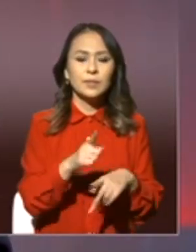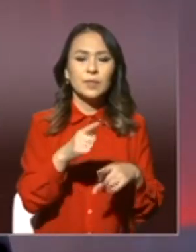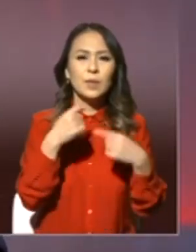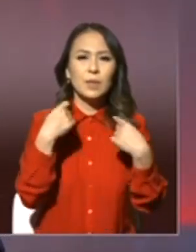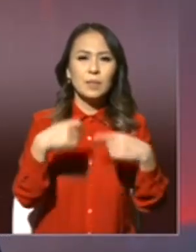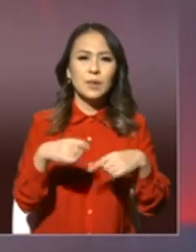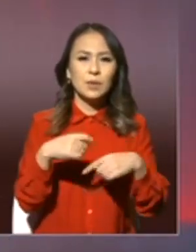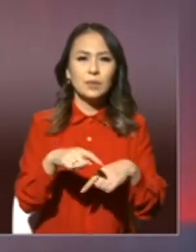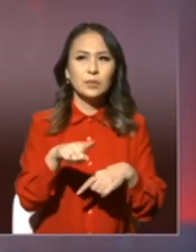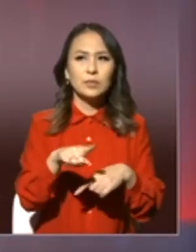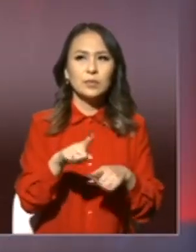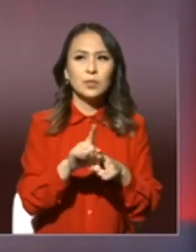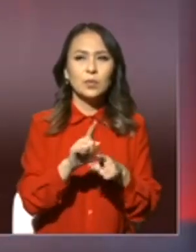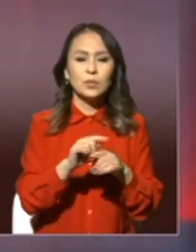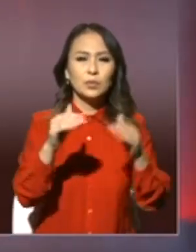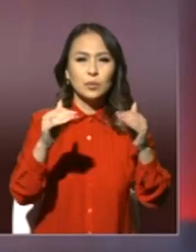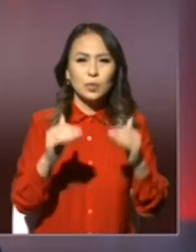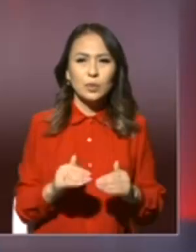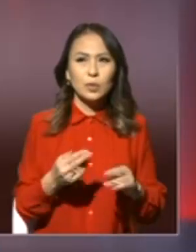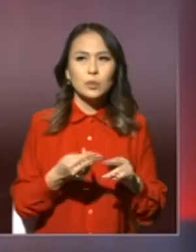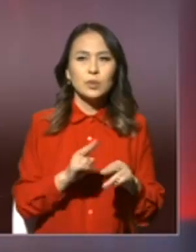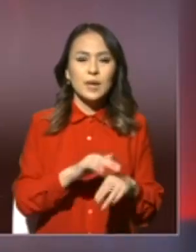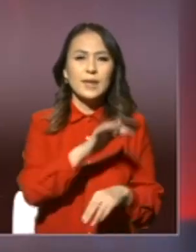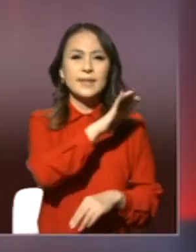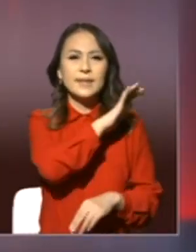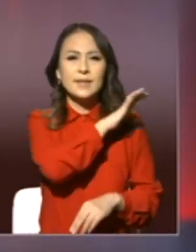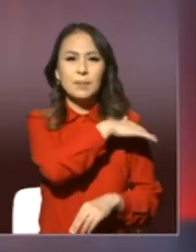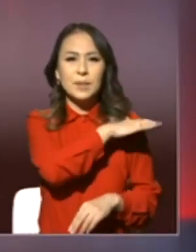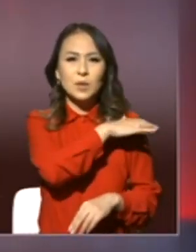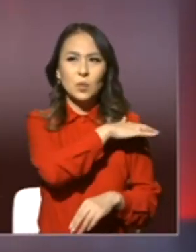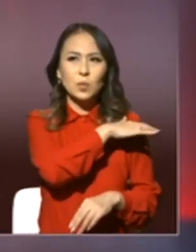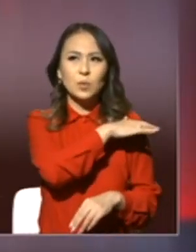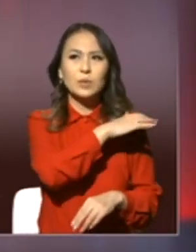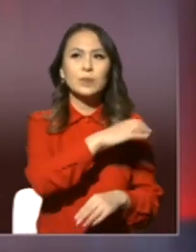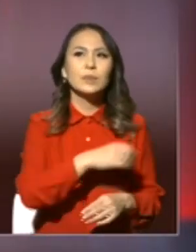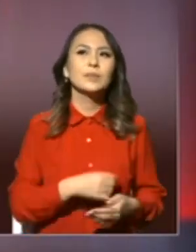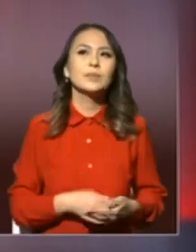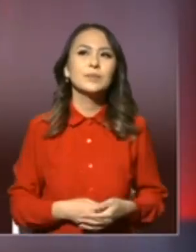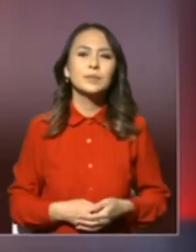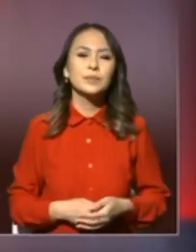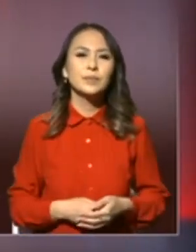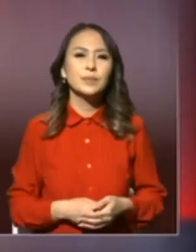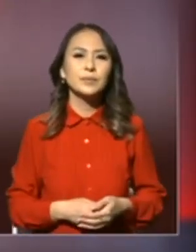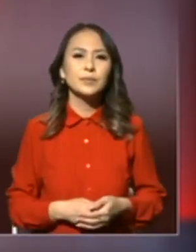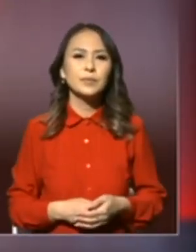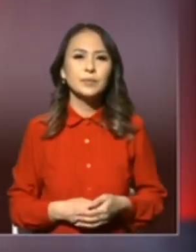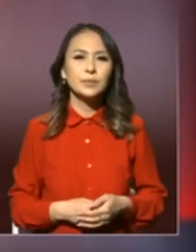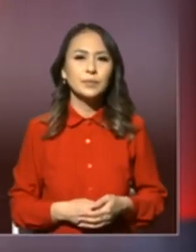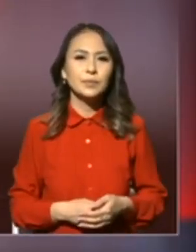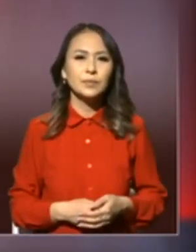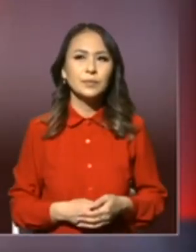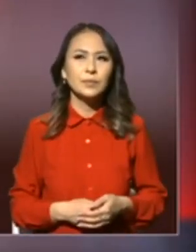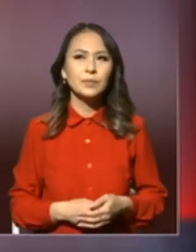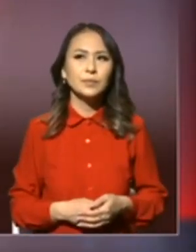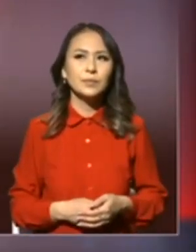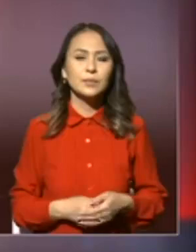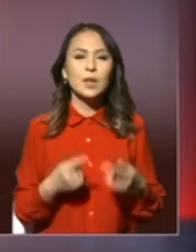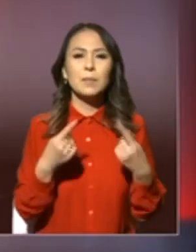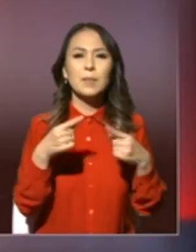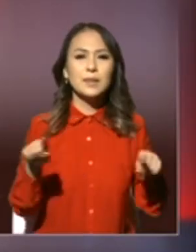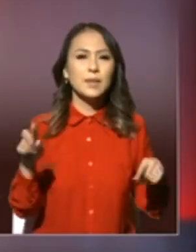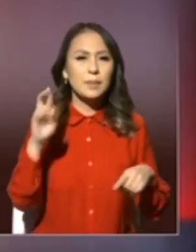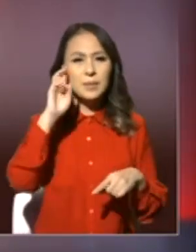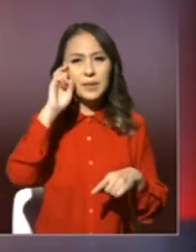төмен, қамтамасыз ету төмен. Сондықтан Санкт-Петербургтан алады. Ал Санкт-Петербург бұл өзі не басқа